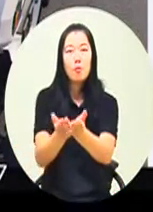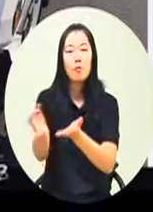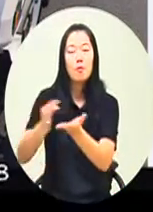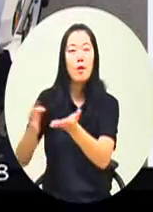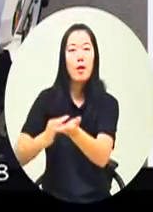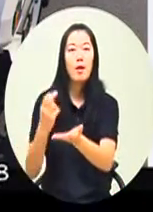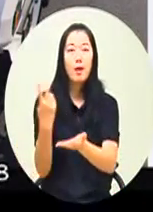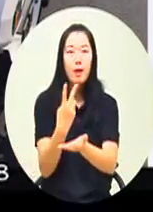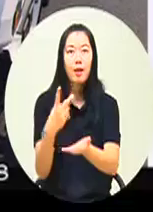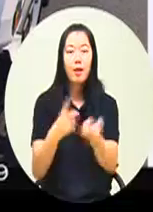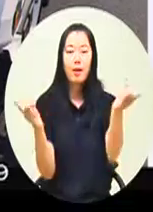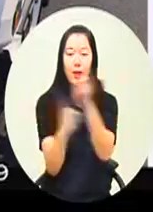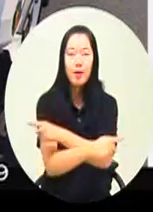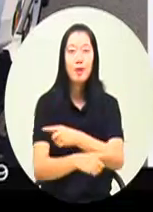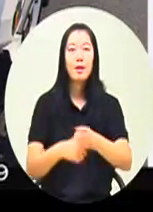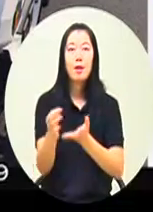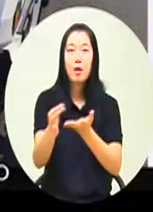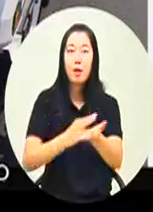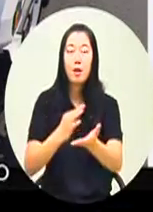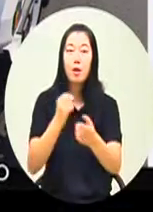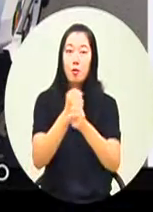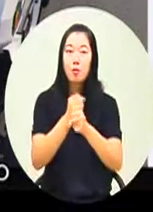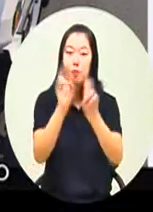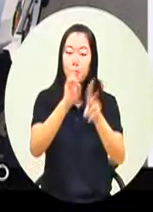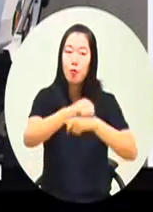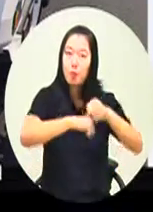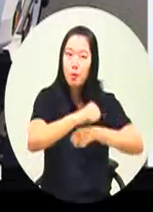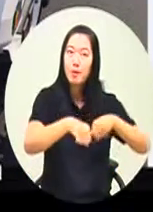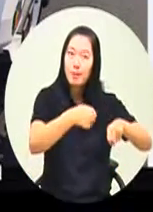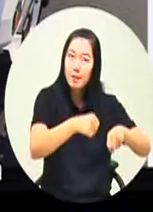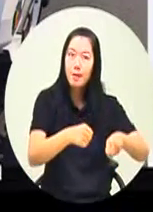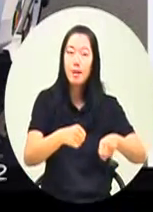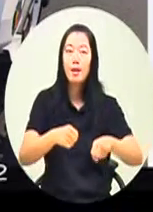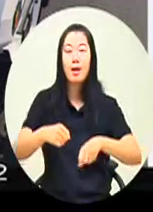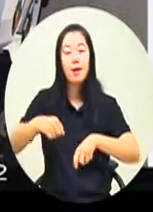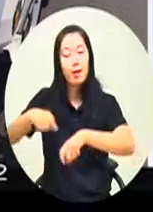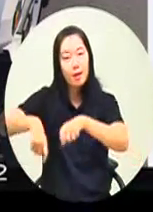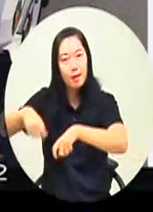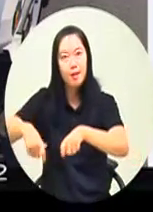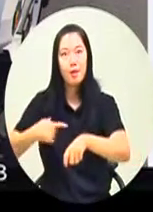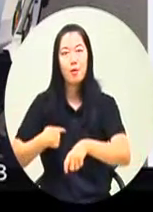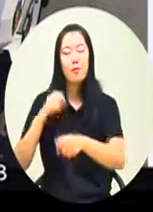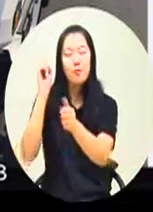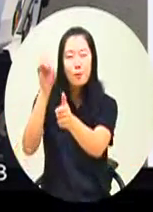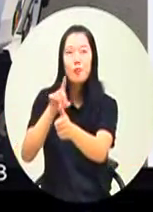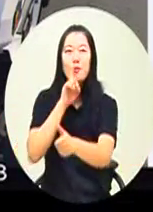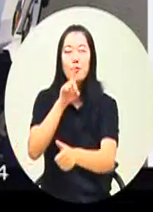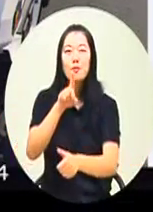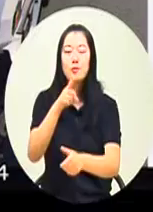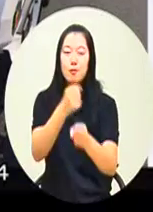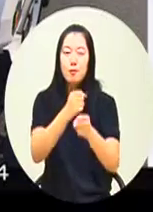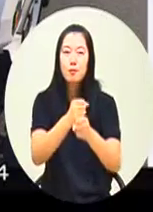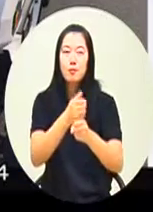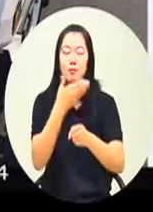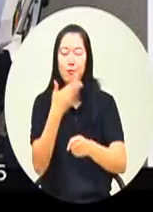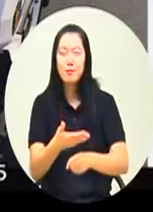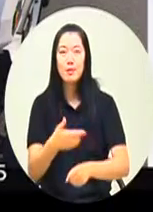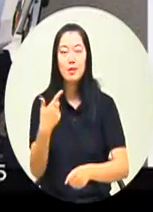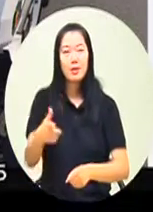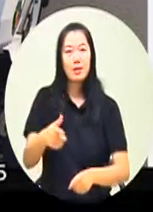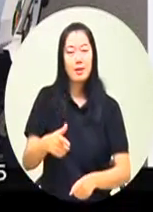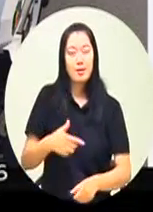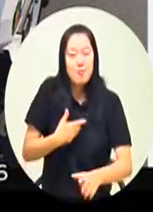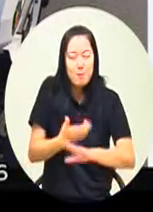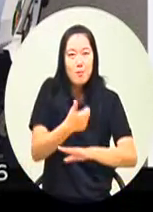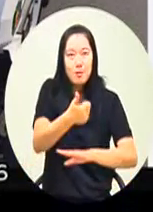车，后来做电动脚踏车，后来做电动机车，我都跟他们做了不该喝苦虽然他很有心这是我第一